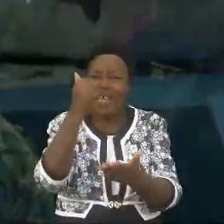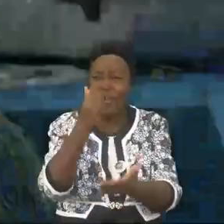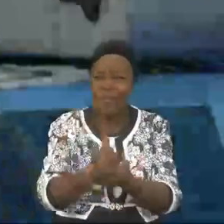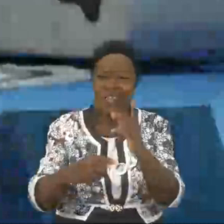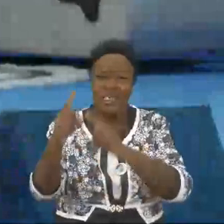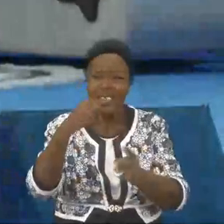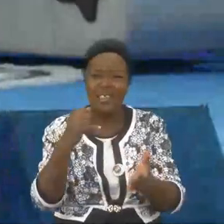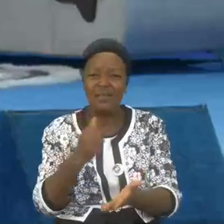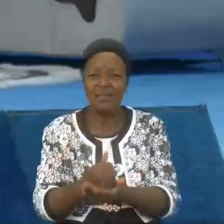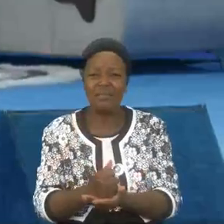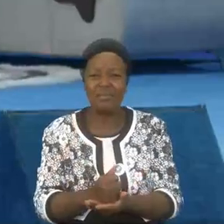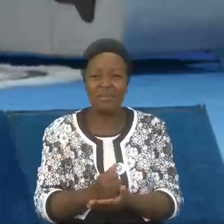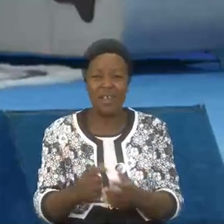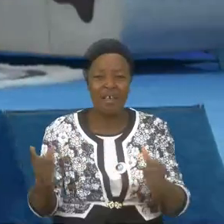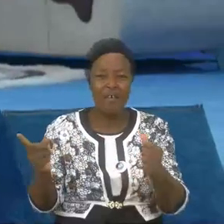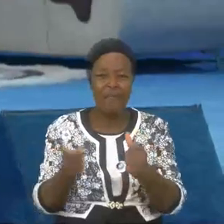Amen.